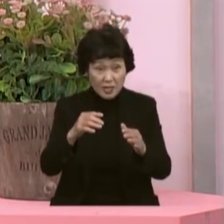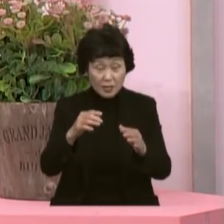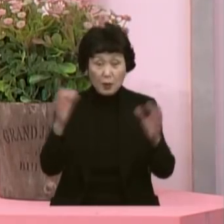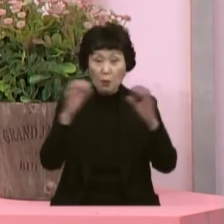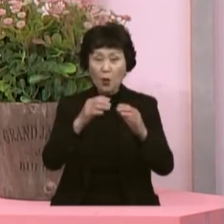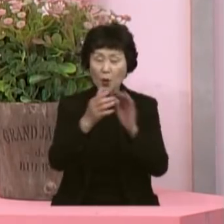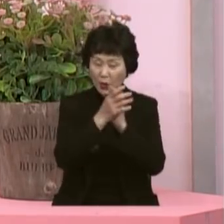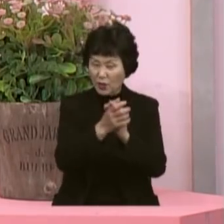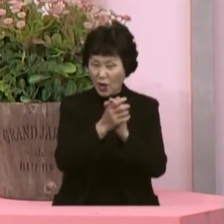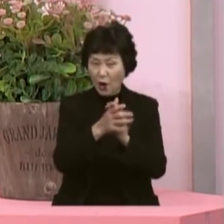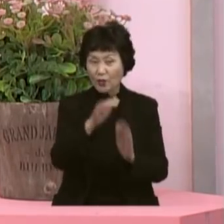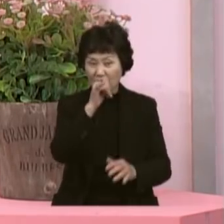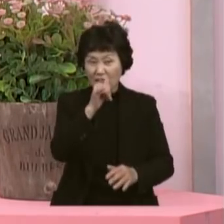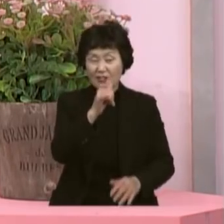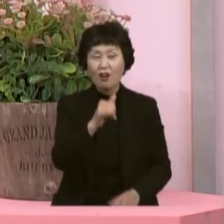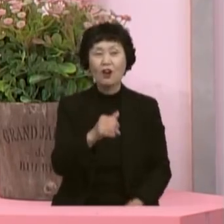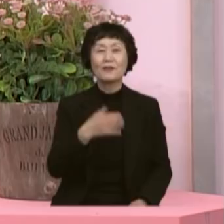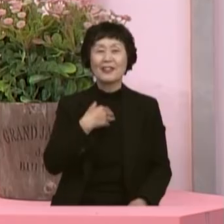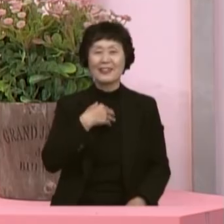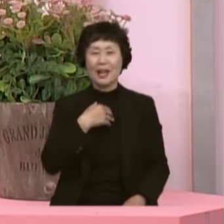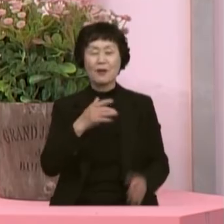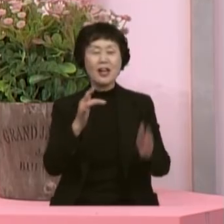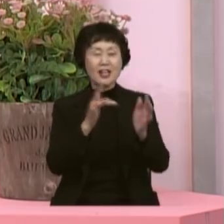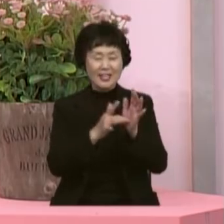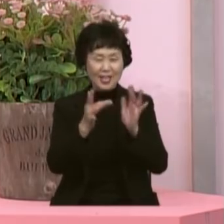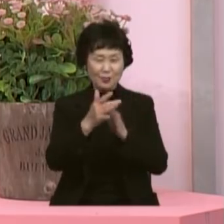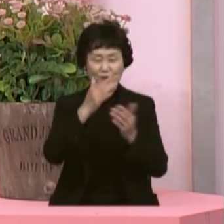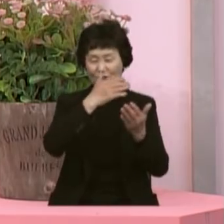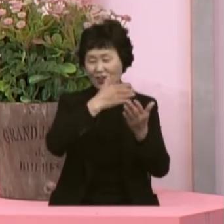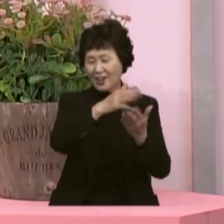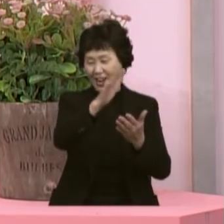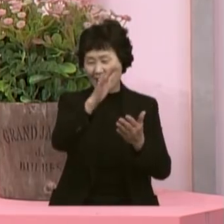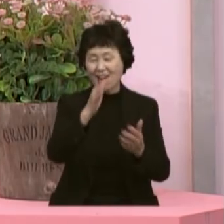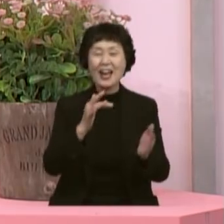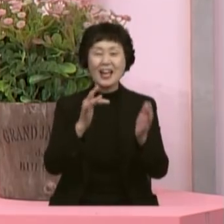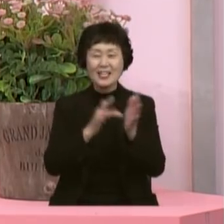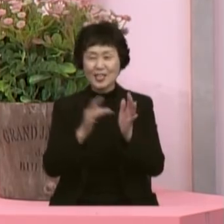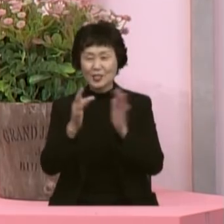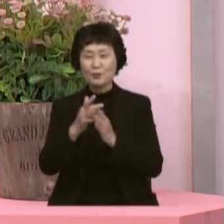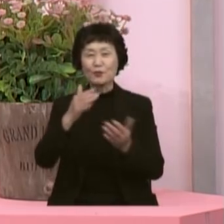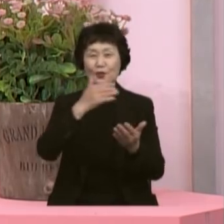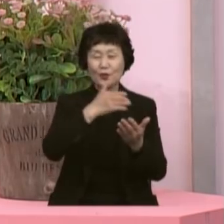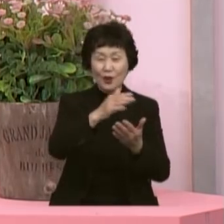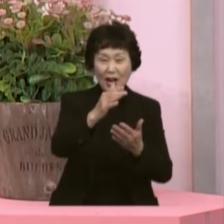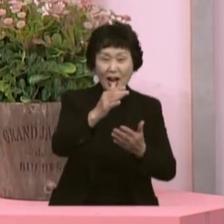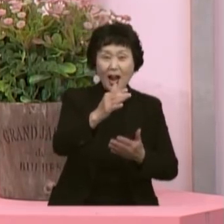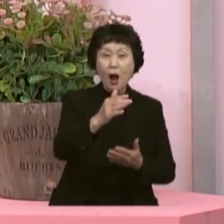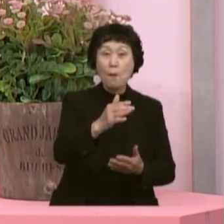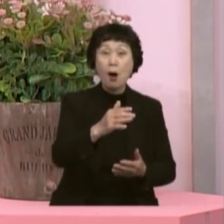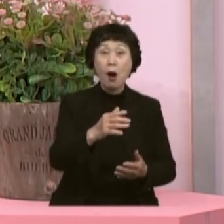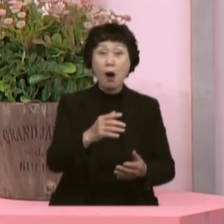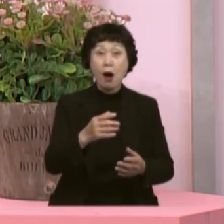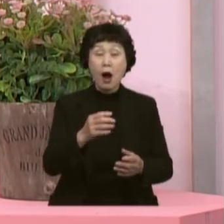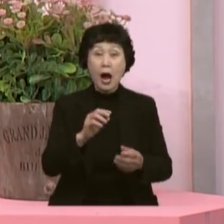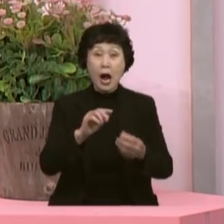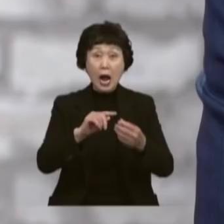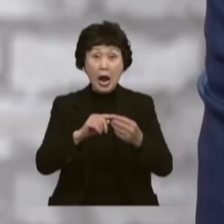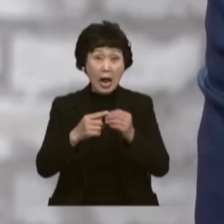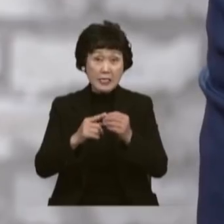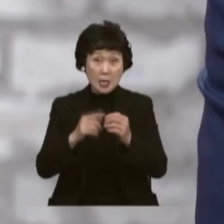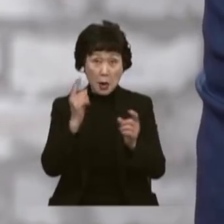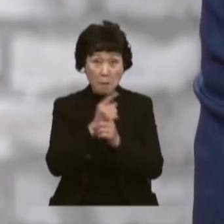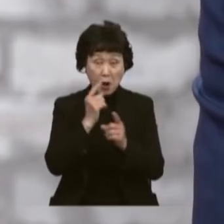그래서 내가 아이고 예수 물러가 예수 물러가 주님 찬양합시다 막